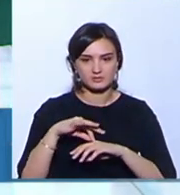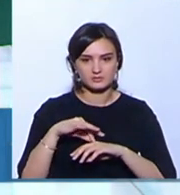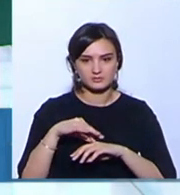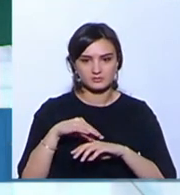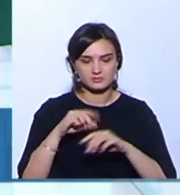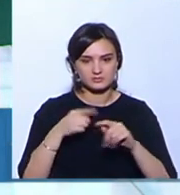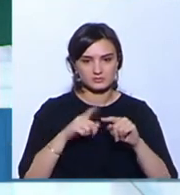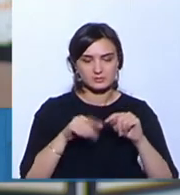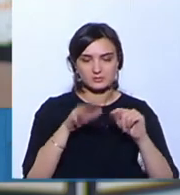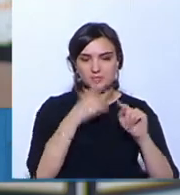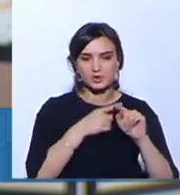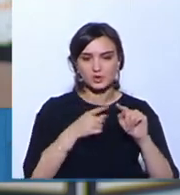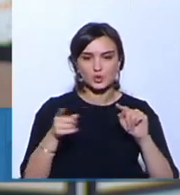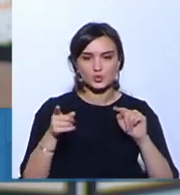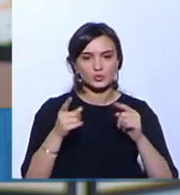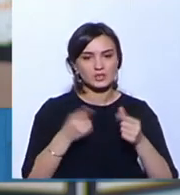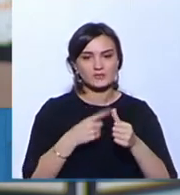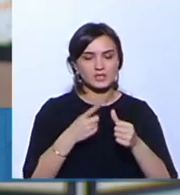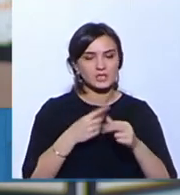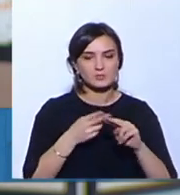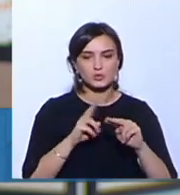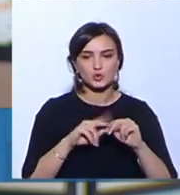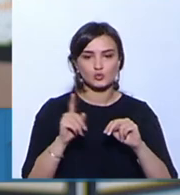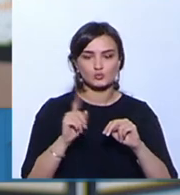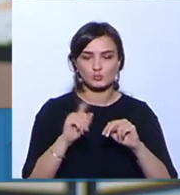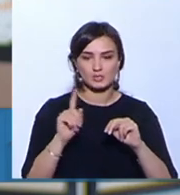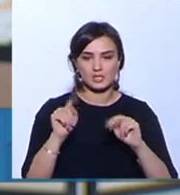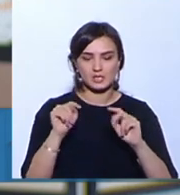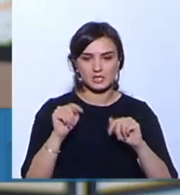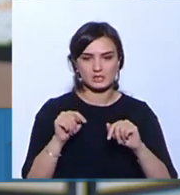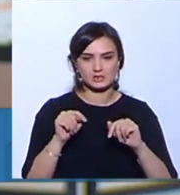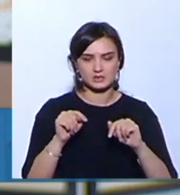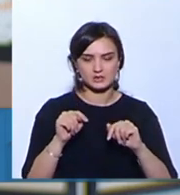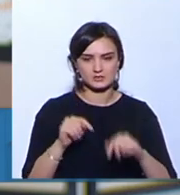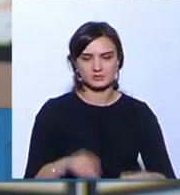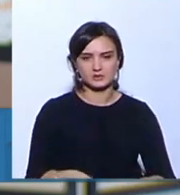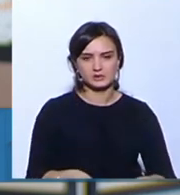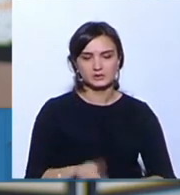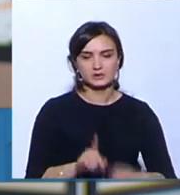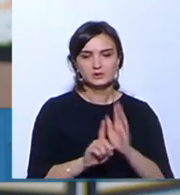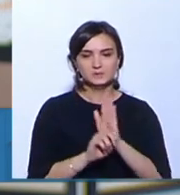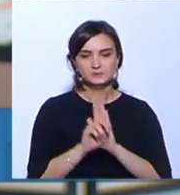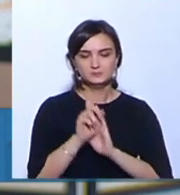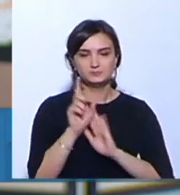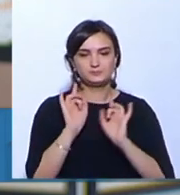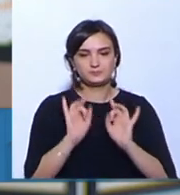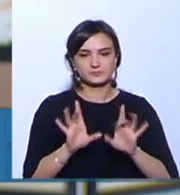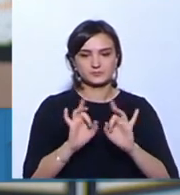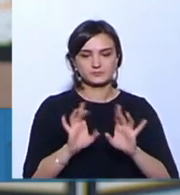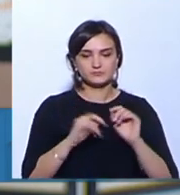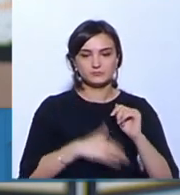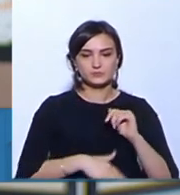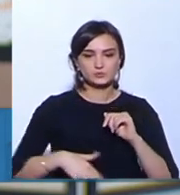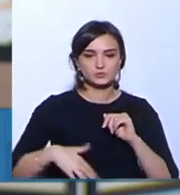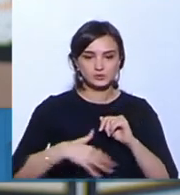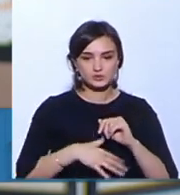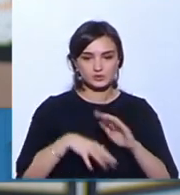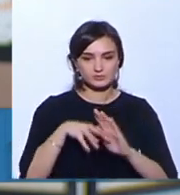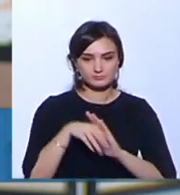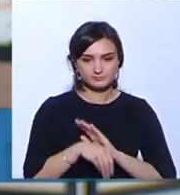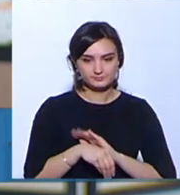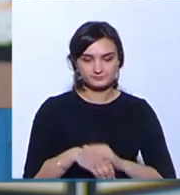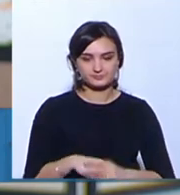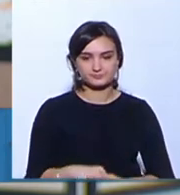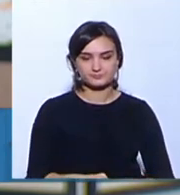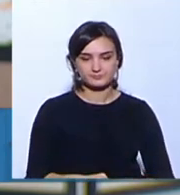სქვია პერიოდული, იმიტომ რომ რაღაც ციკლურობით იწყება ტკივილები მუცლის მიდამოში